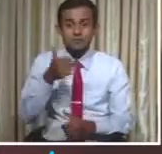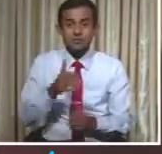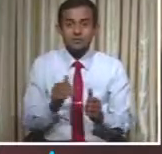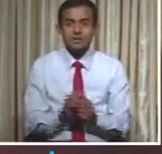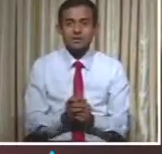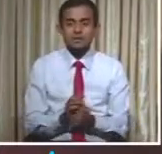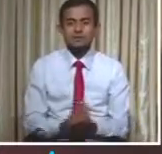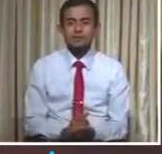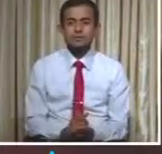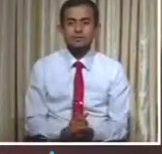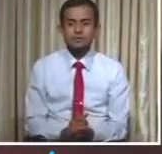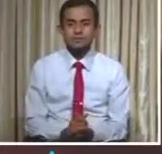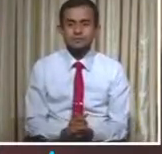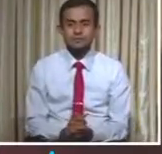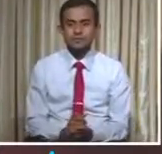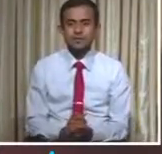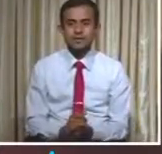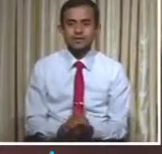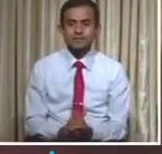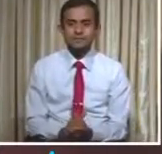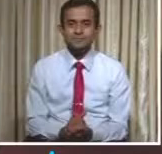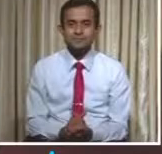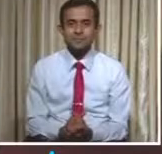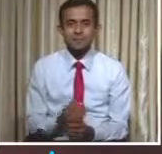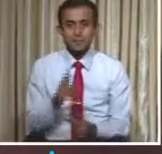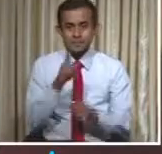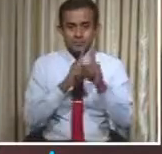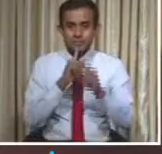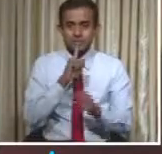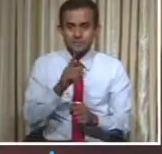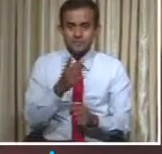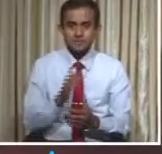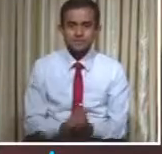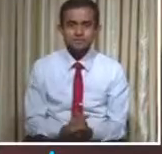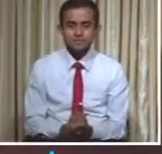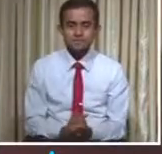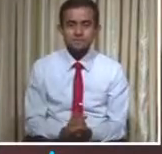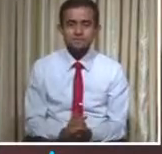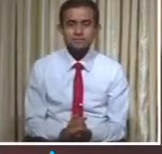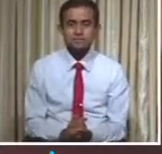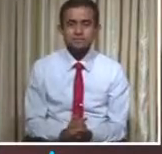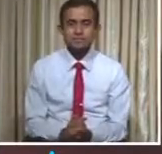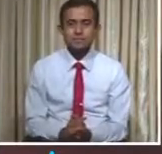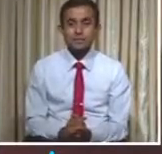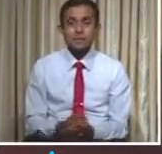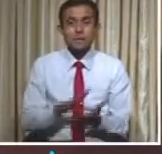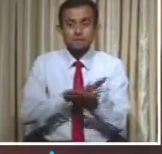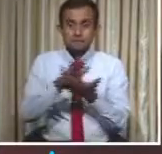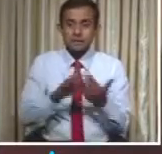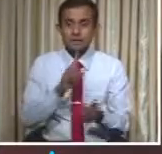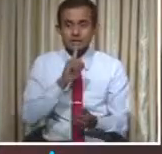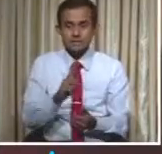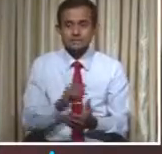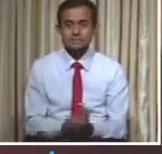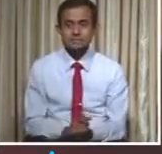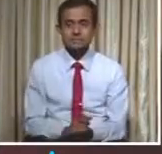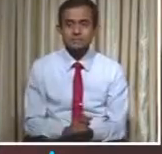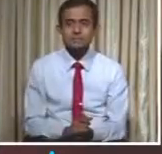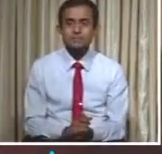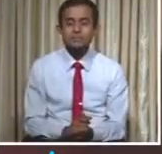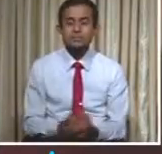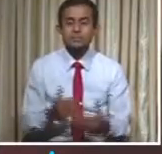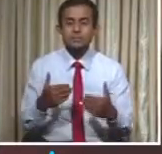ගිහිල්ලා තියෙනවා ඒ නිසා මම ඒක සංවිධායකතුමාලව කියන්න ඔබතුමා මාව විශ්වාස කරන්න මම ඉතාල පැහැදිලිව කියන්නේ